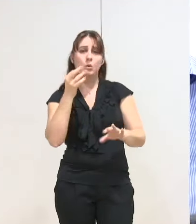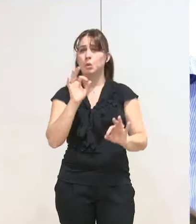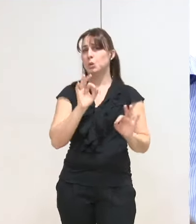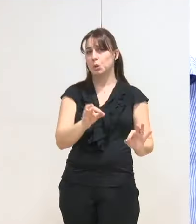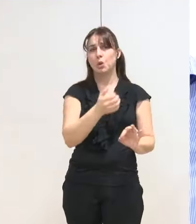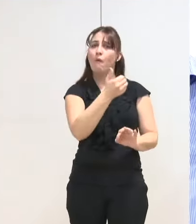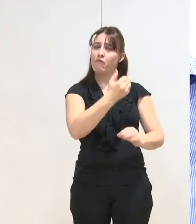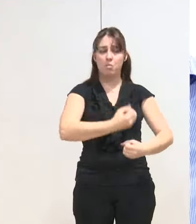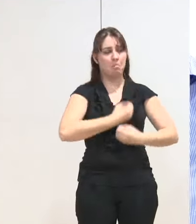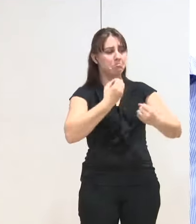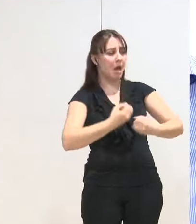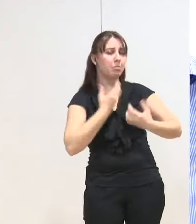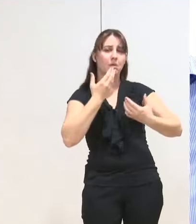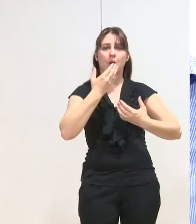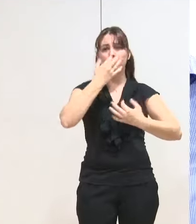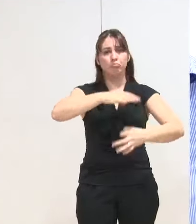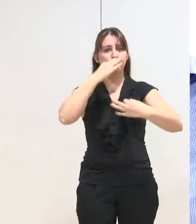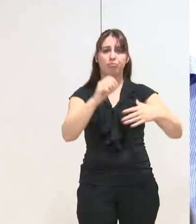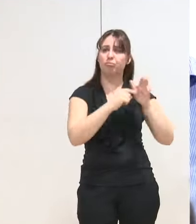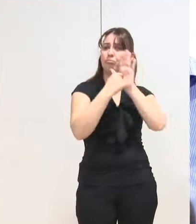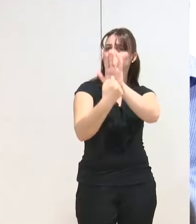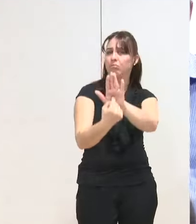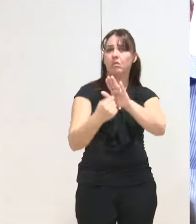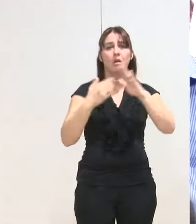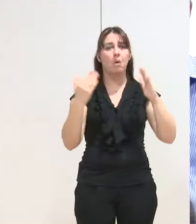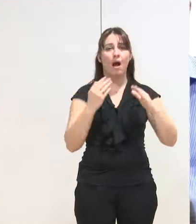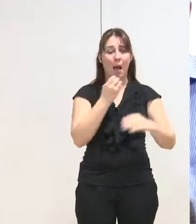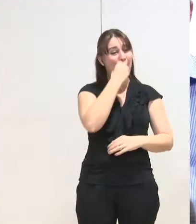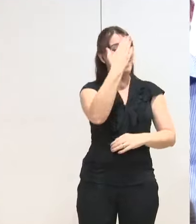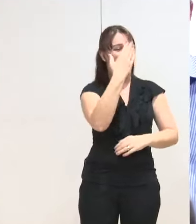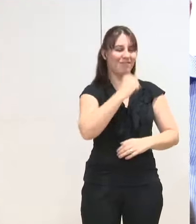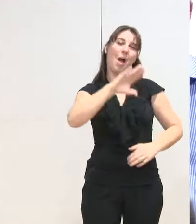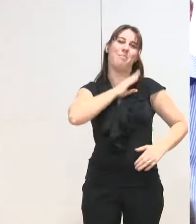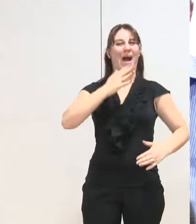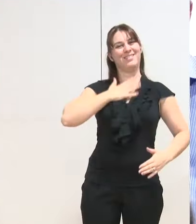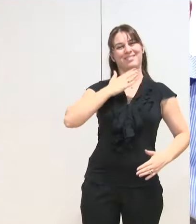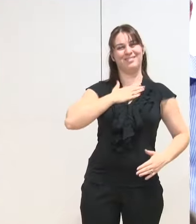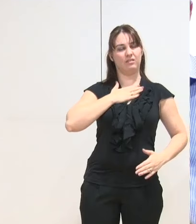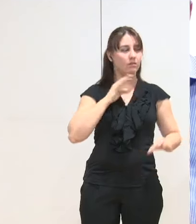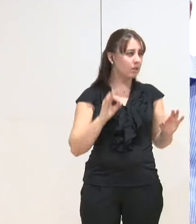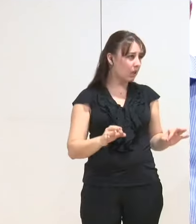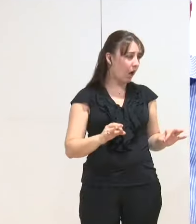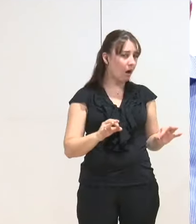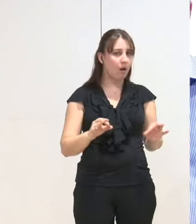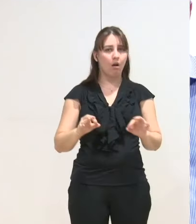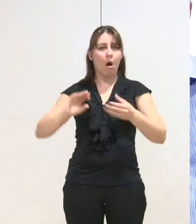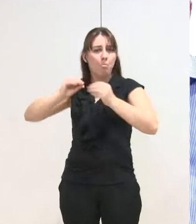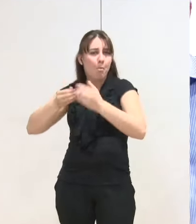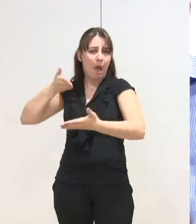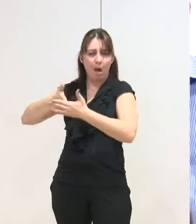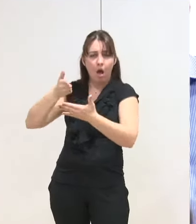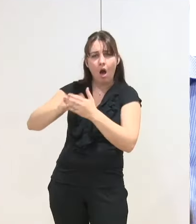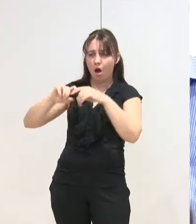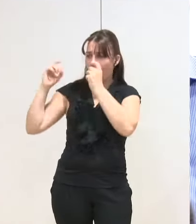votre discours c'est d'expliquer que tout ce qui est bien est grâce à vous et toutes les difficultés